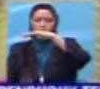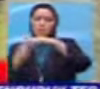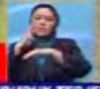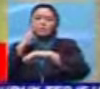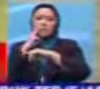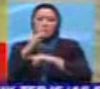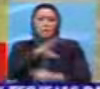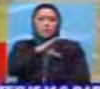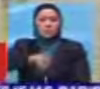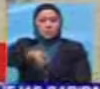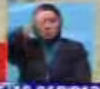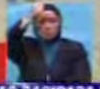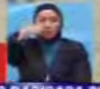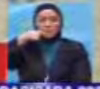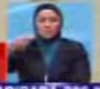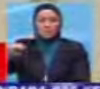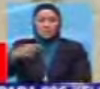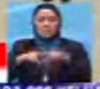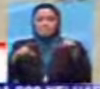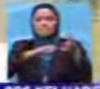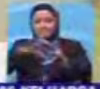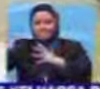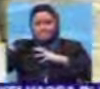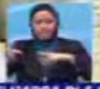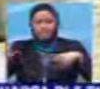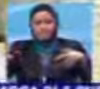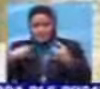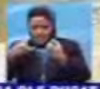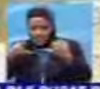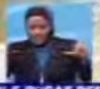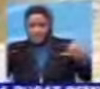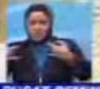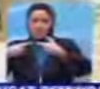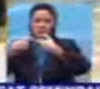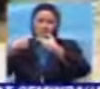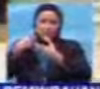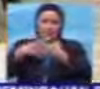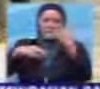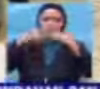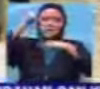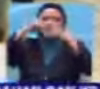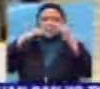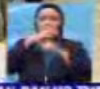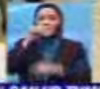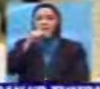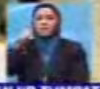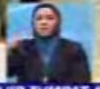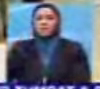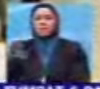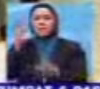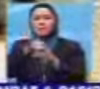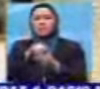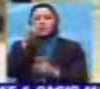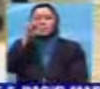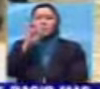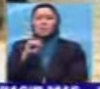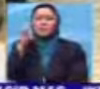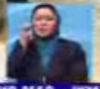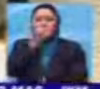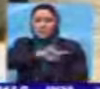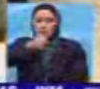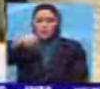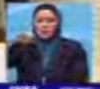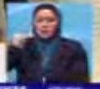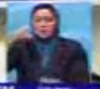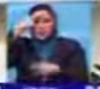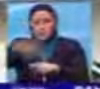berkata kerosakan melibatkan pendawaian, bangunan dan lain-lain yang dianggarkan menelan kos jutaan ringgit